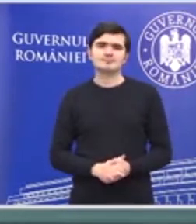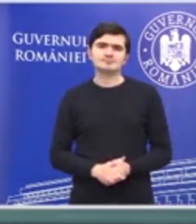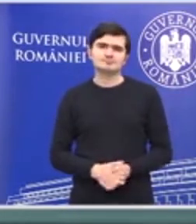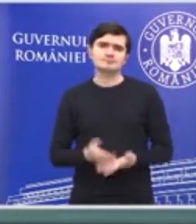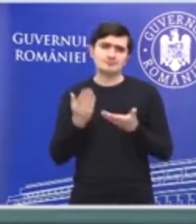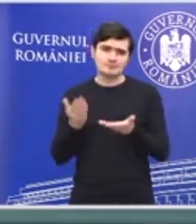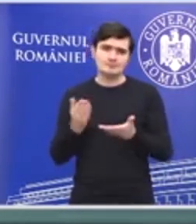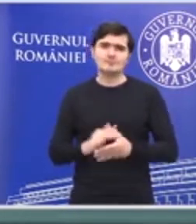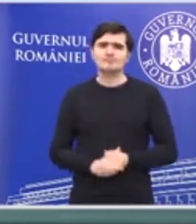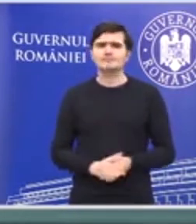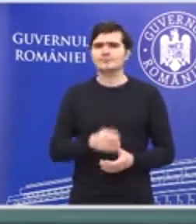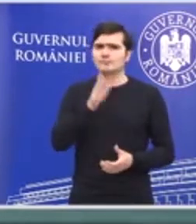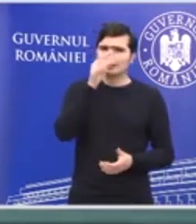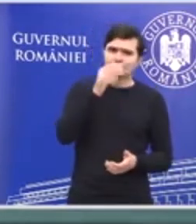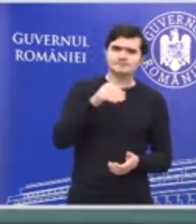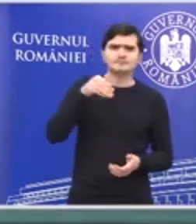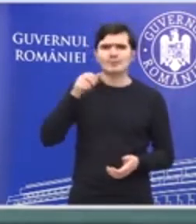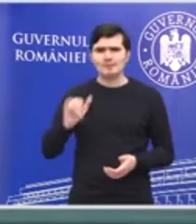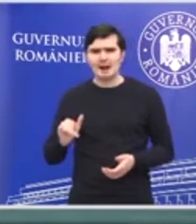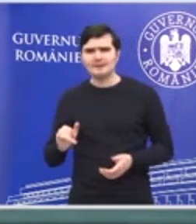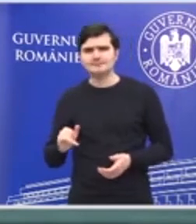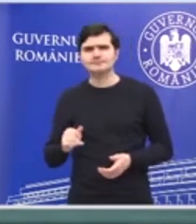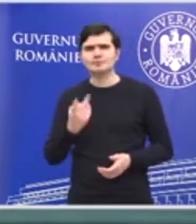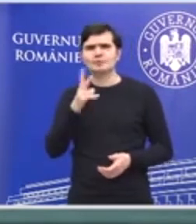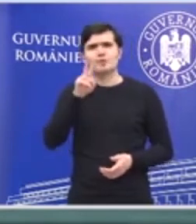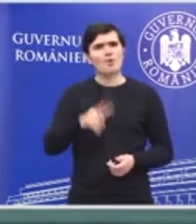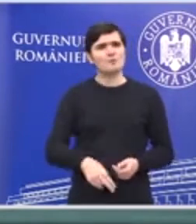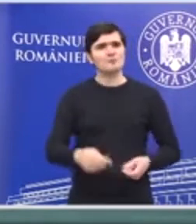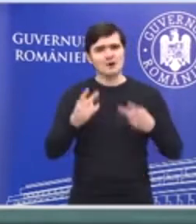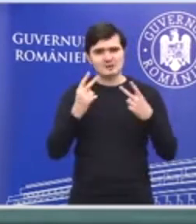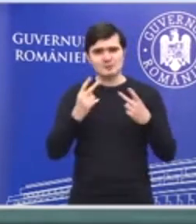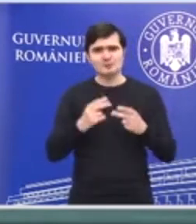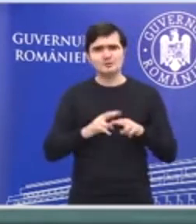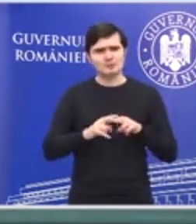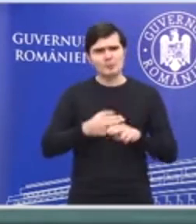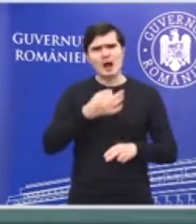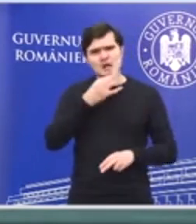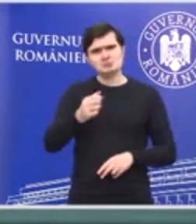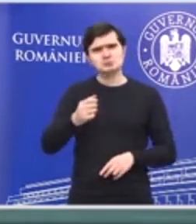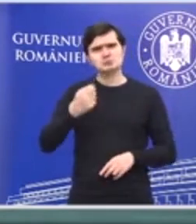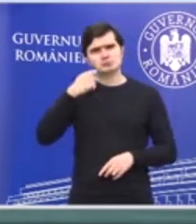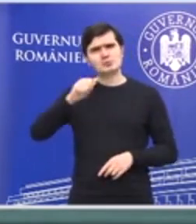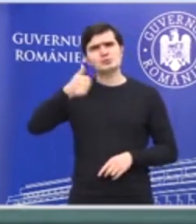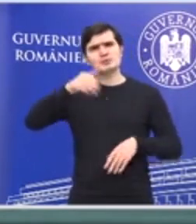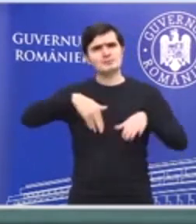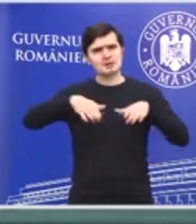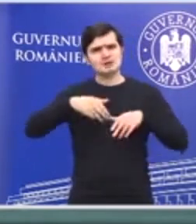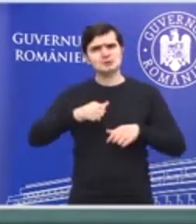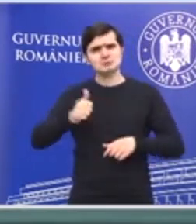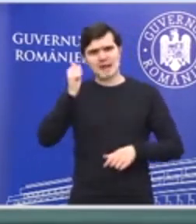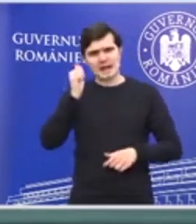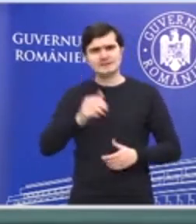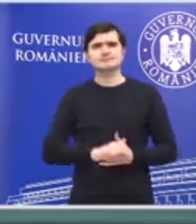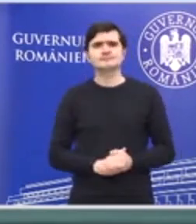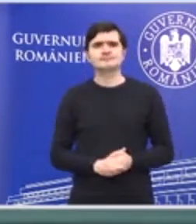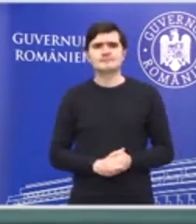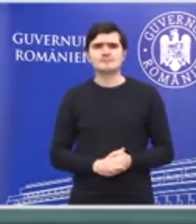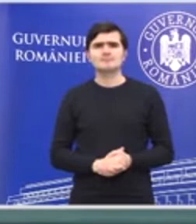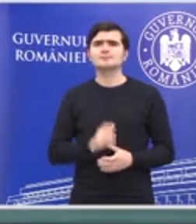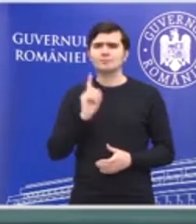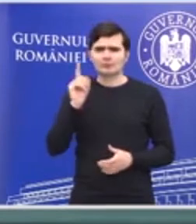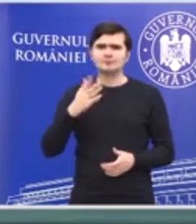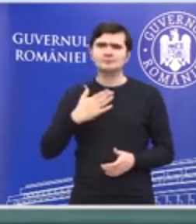Astfel, aprilie și mai vorbim de două luni importante, așa cum a declarat și domnul prim-ministru, domnul Florin Câțu. Vom